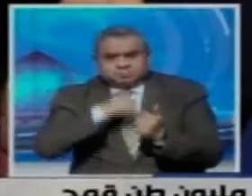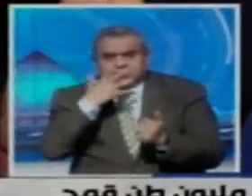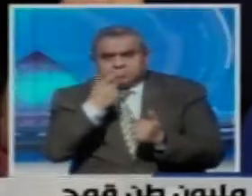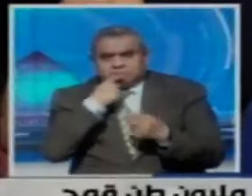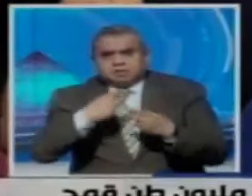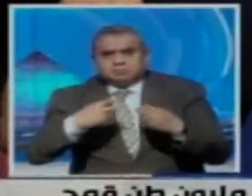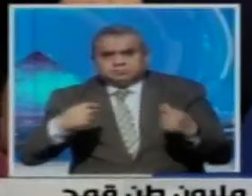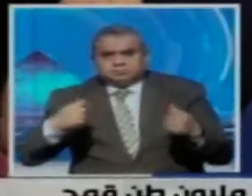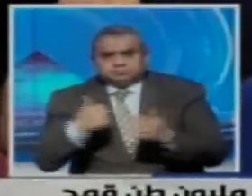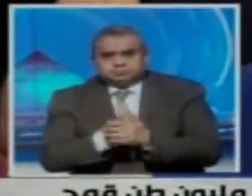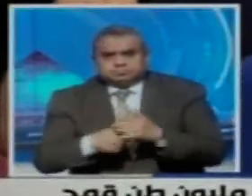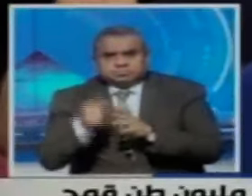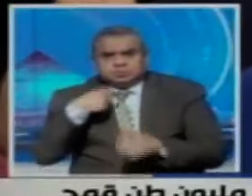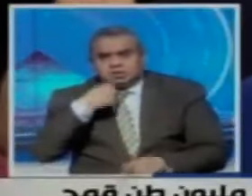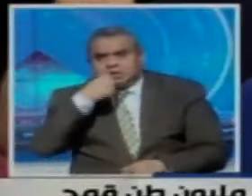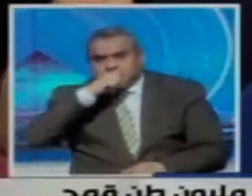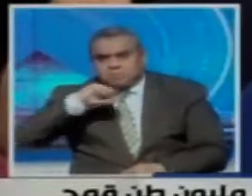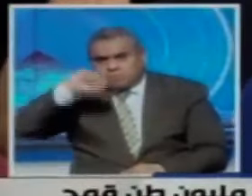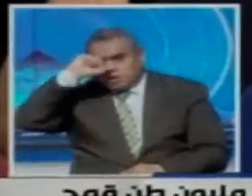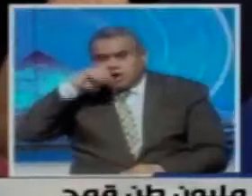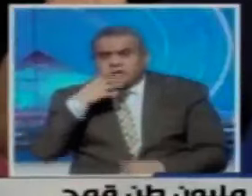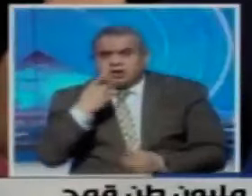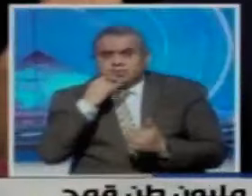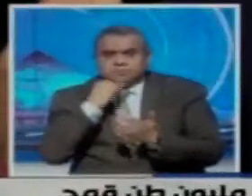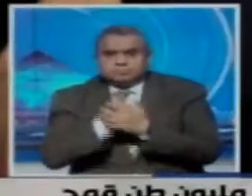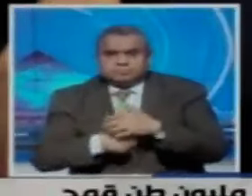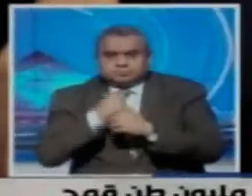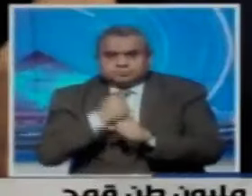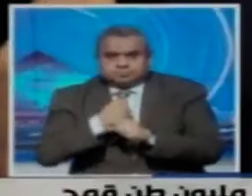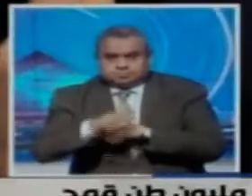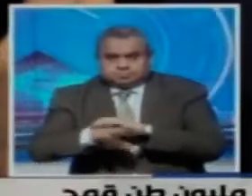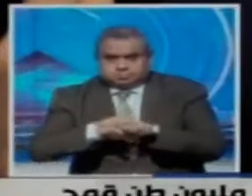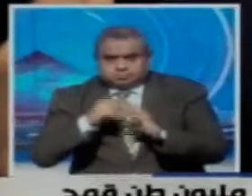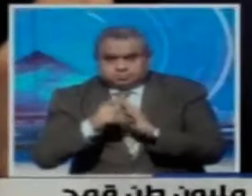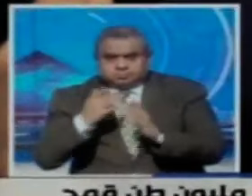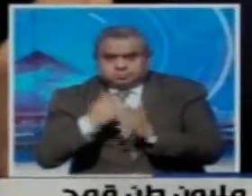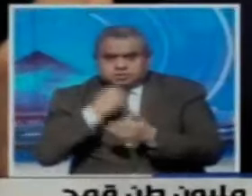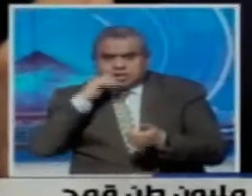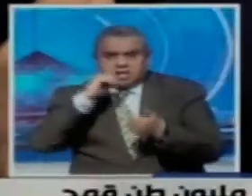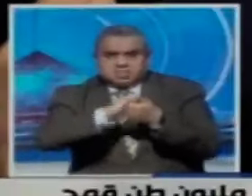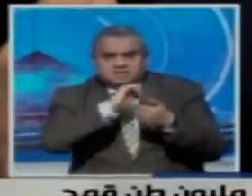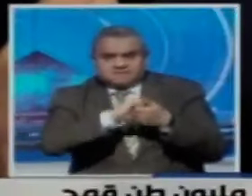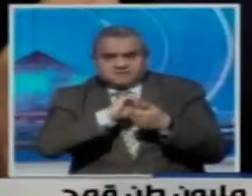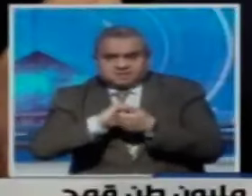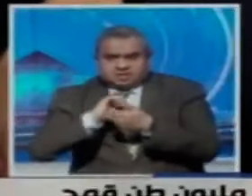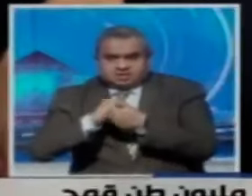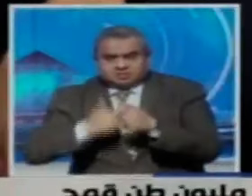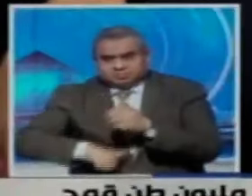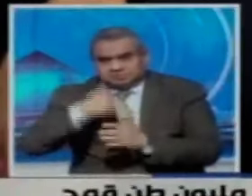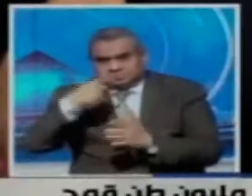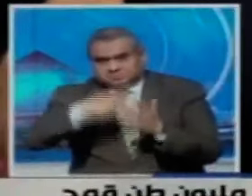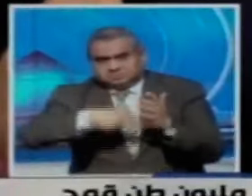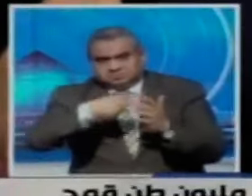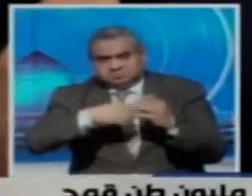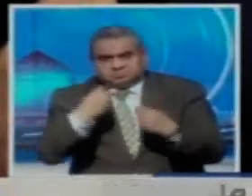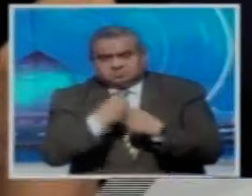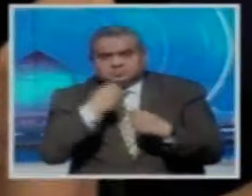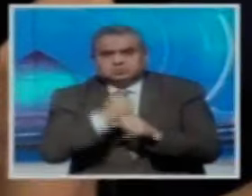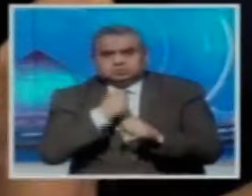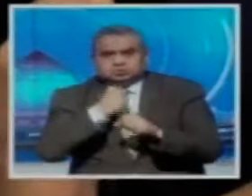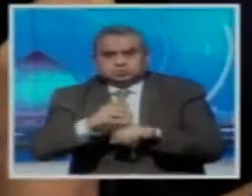فتعدد وبلغاريا تعدد القنوات والاتفاقيات اللي احنا بنعملها